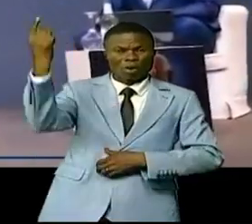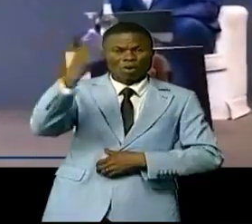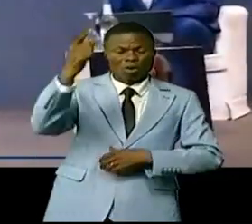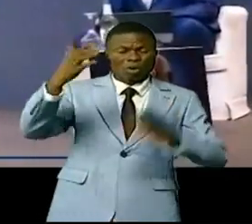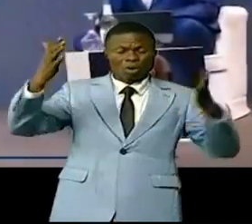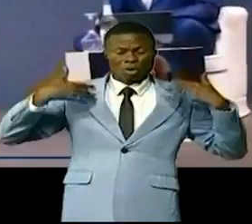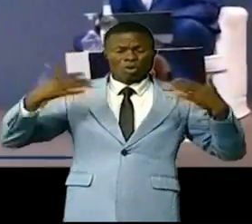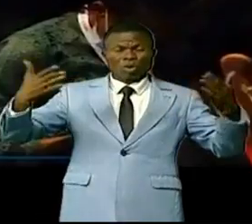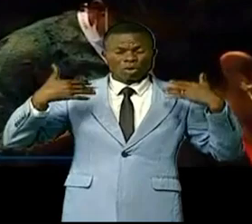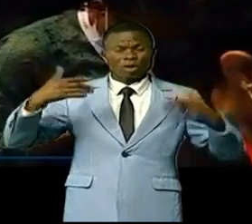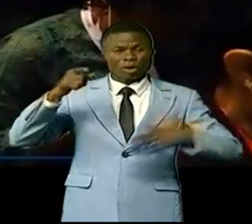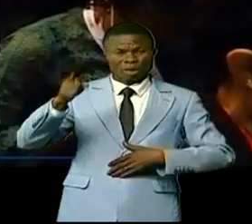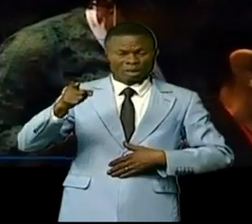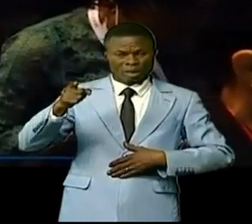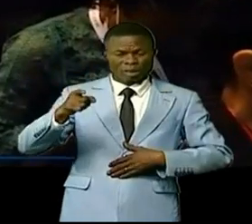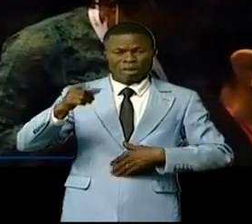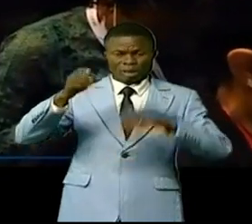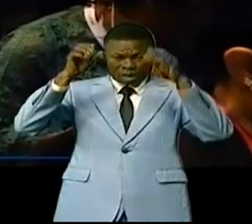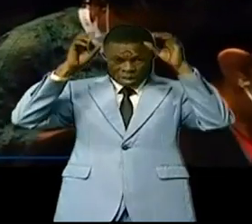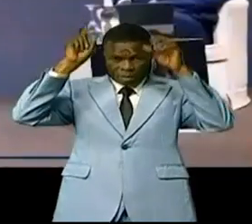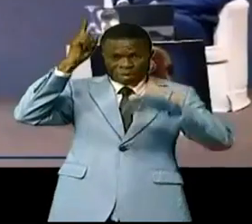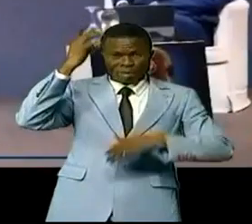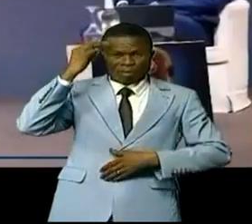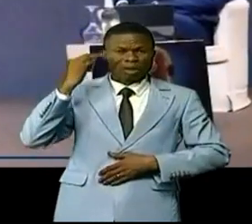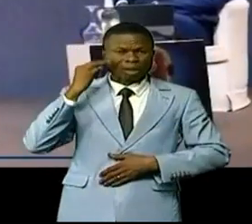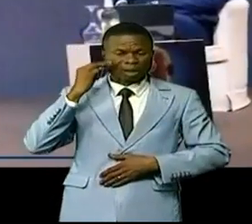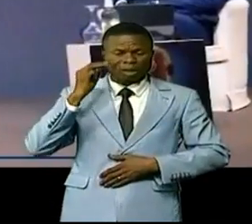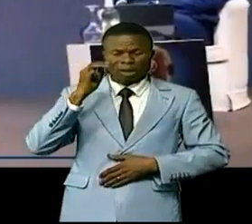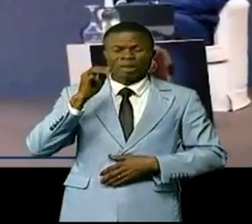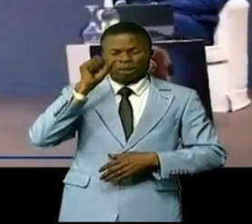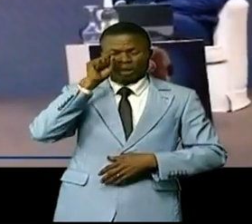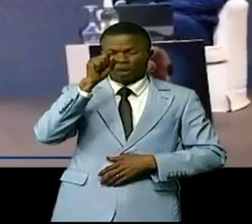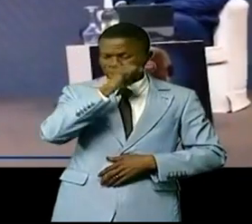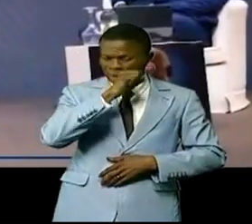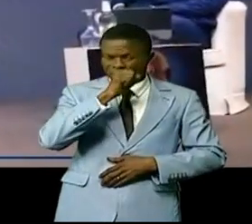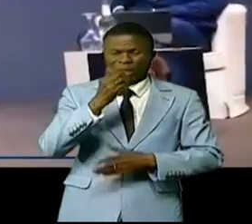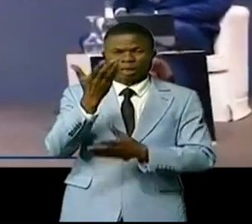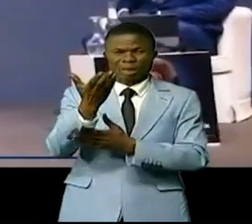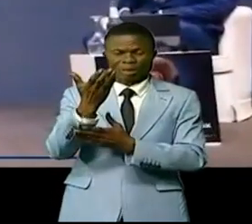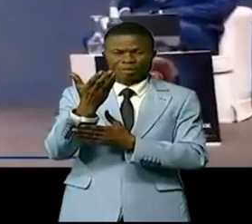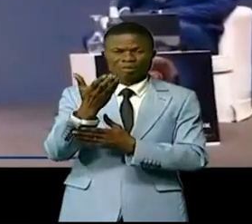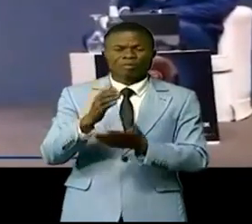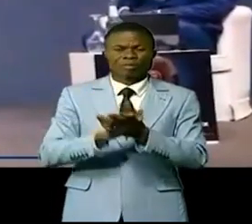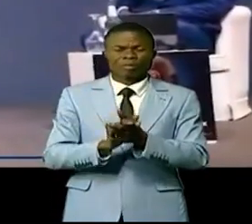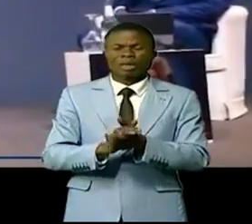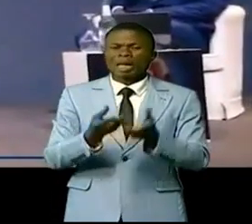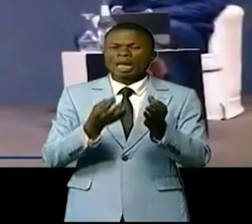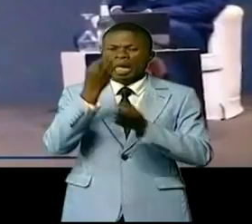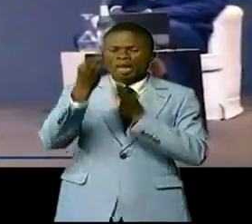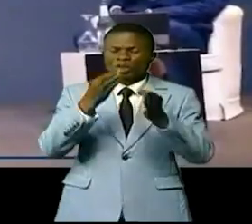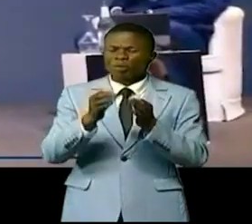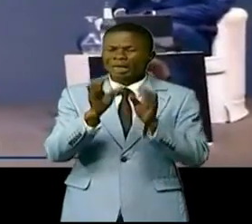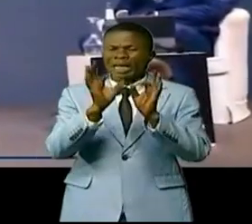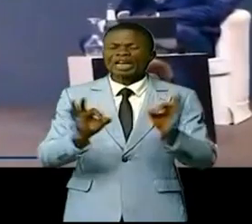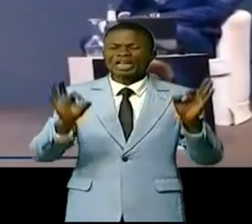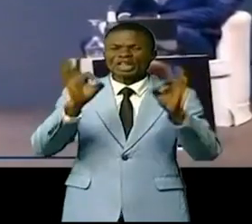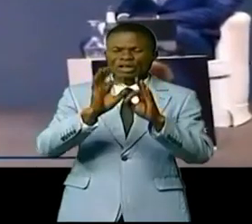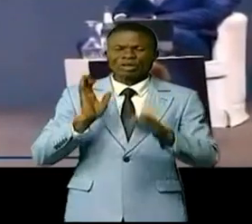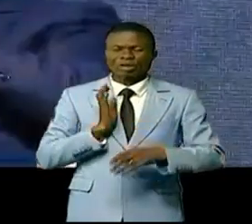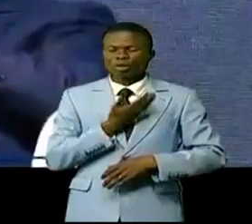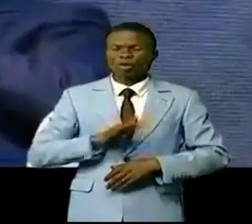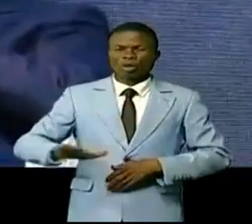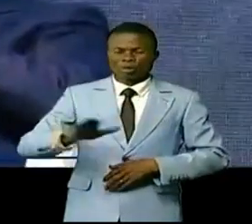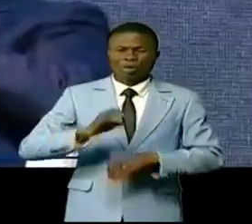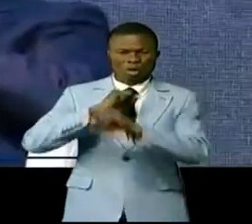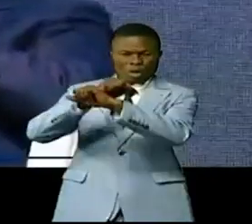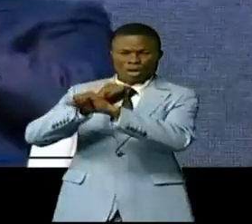réchauffements climatiques, les chefs du gouvernement parlaient d'une prise de conscience après la découverte des potentialités qu'il faut protéger à tout prix.